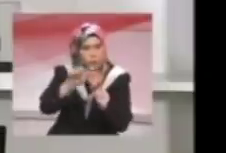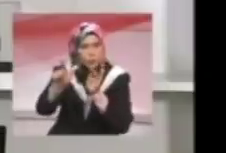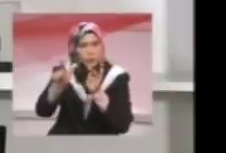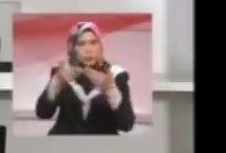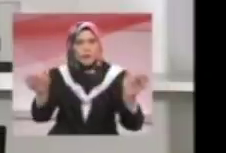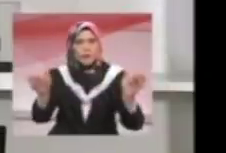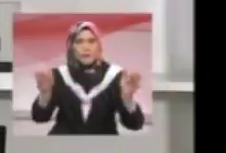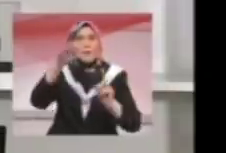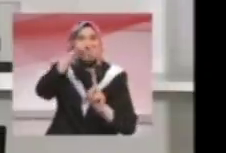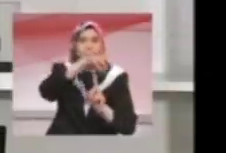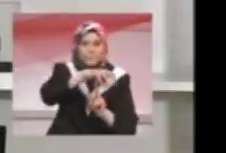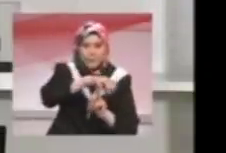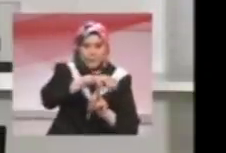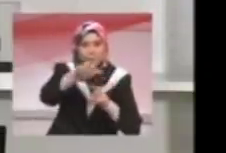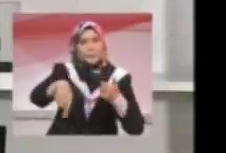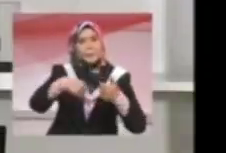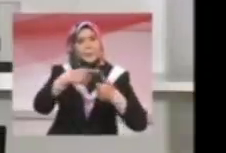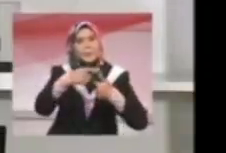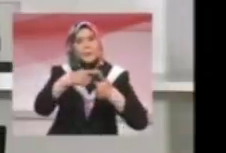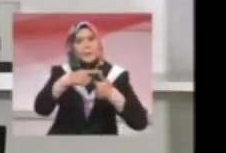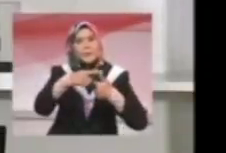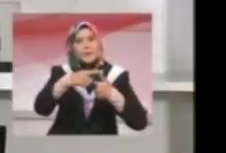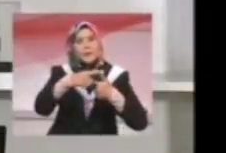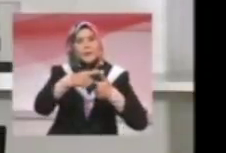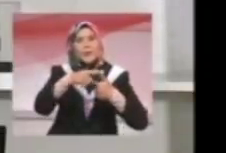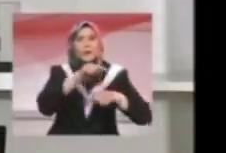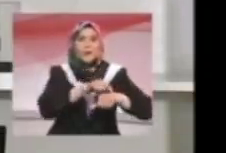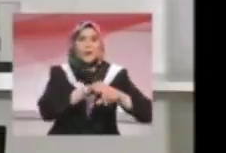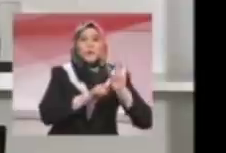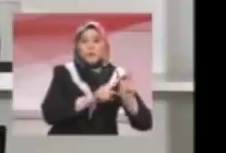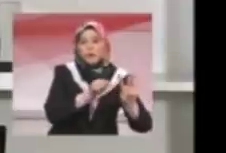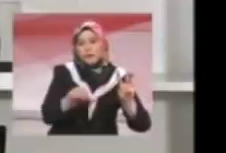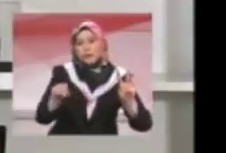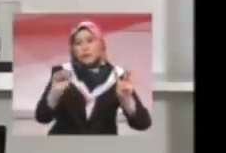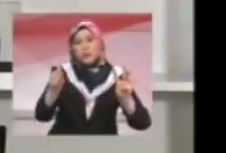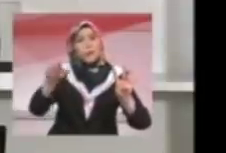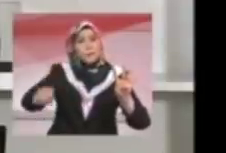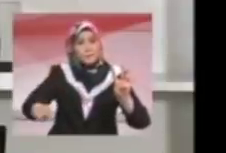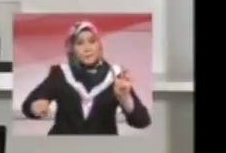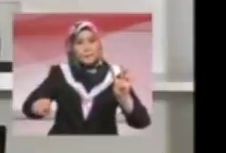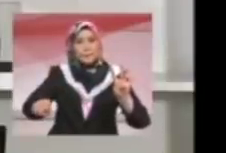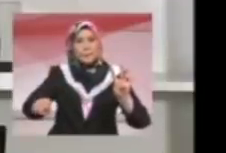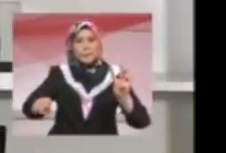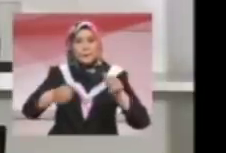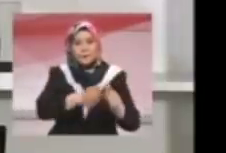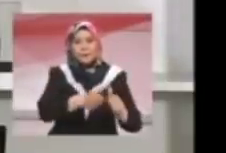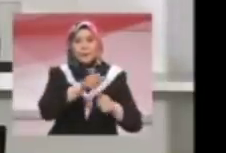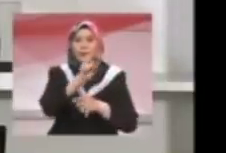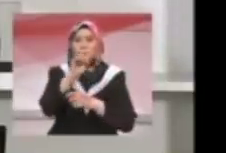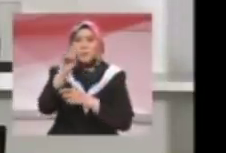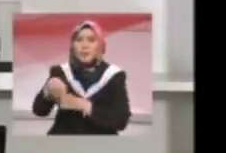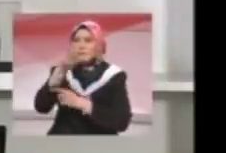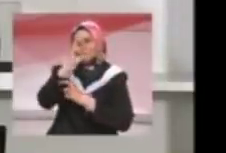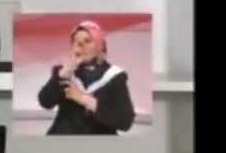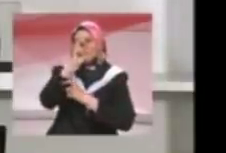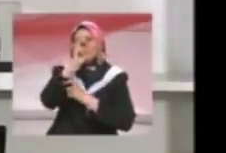pasar malam dibenarkan beroperasi dari jam Pak petani hingga 10 malam dengan mematuhi shop yang